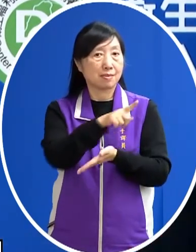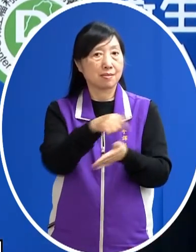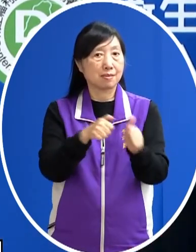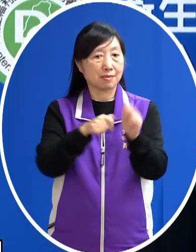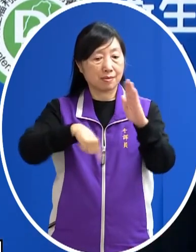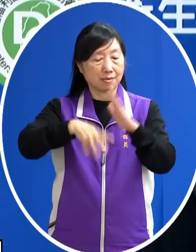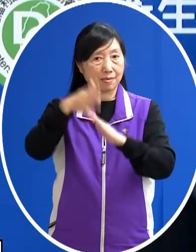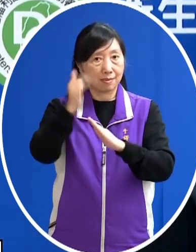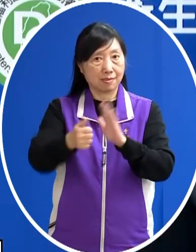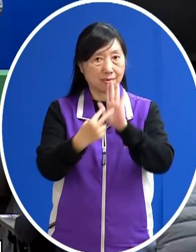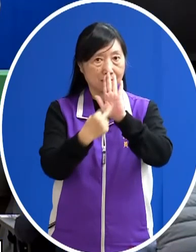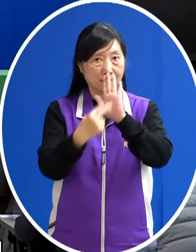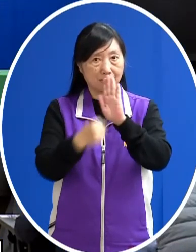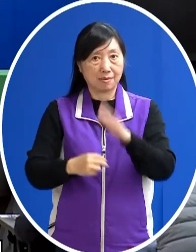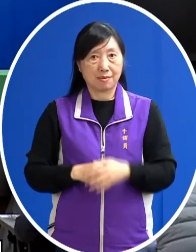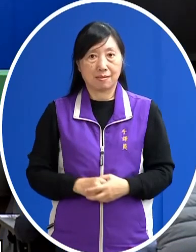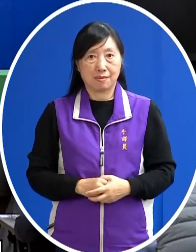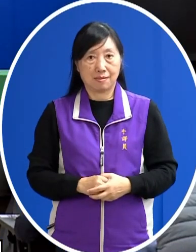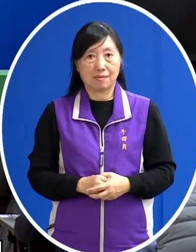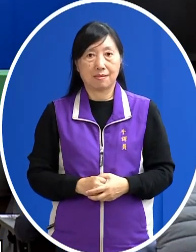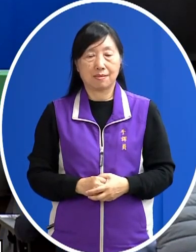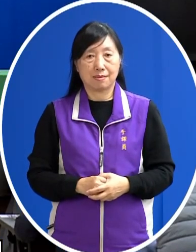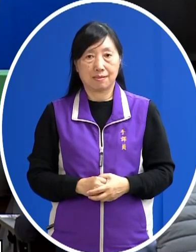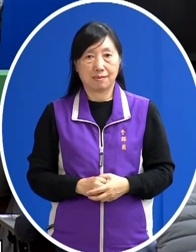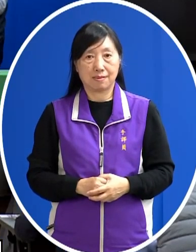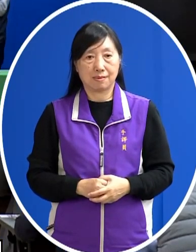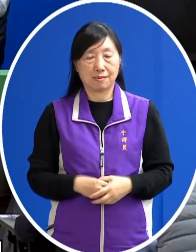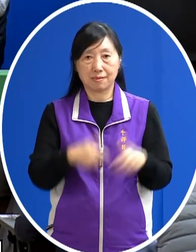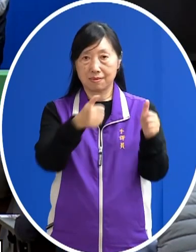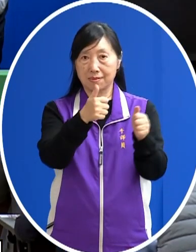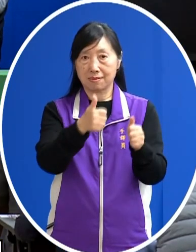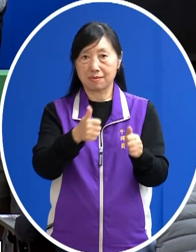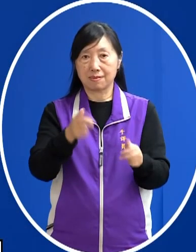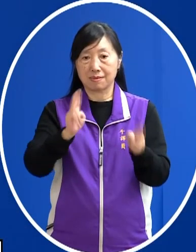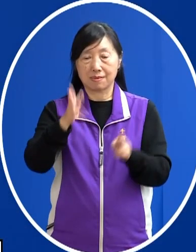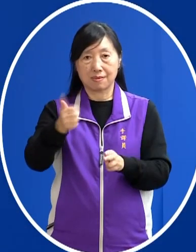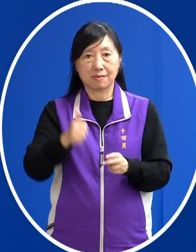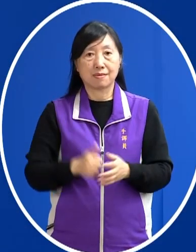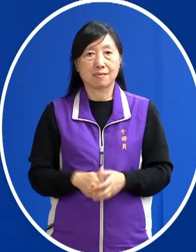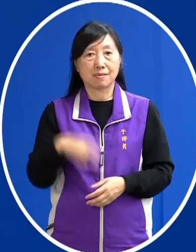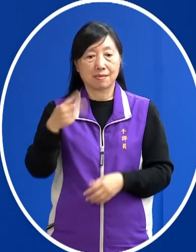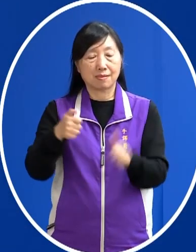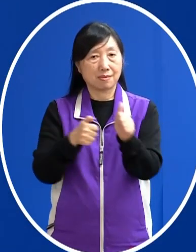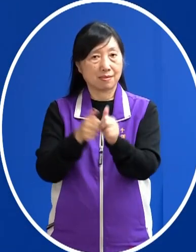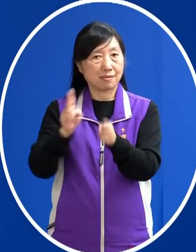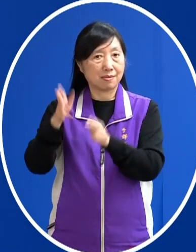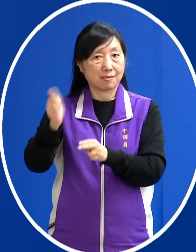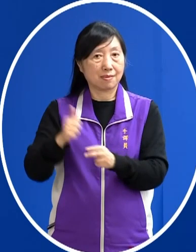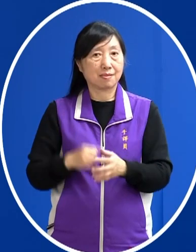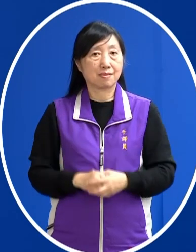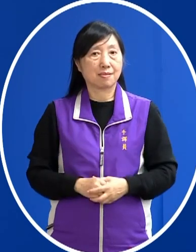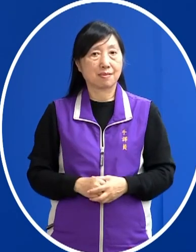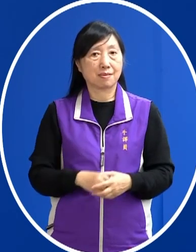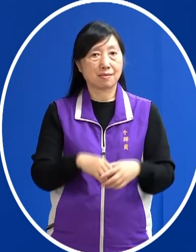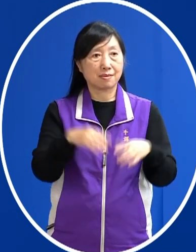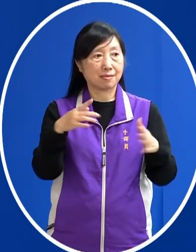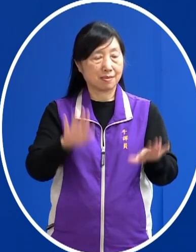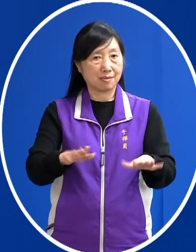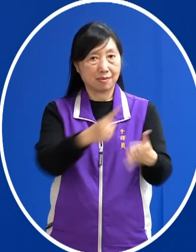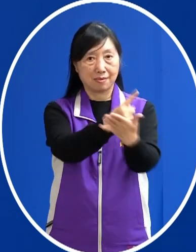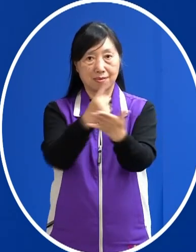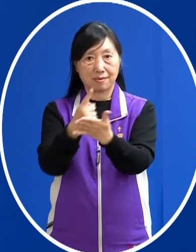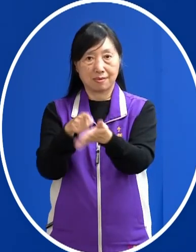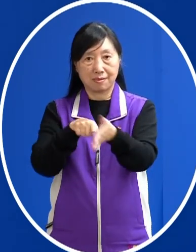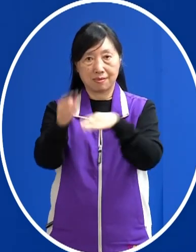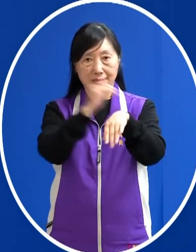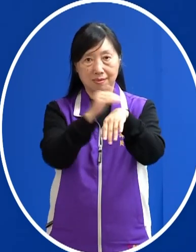长给大家说明一下？ 谢谢指挥官，还有副指挥官，在场的专家以及